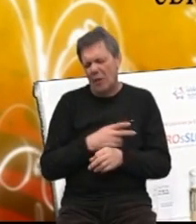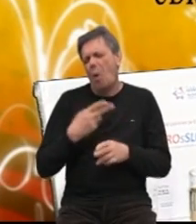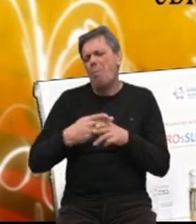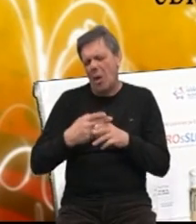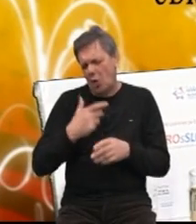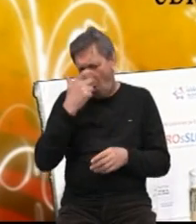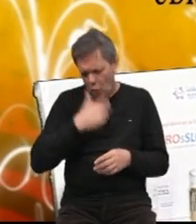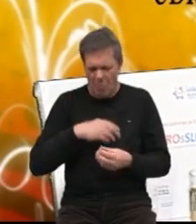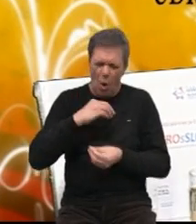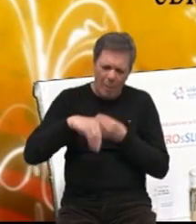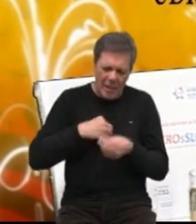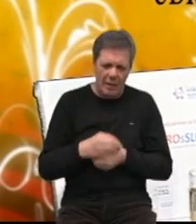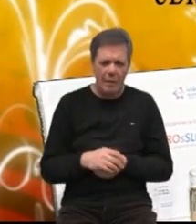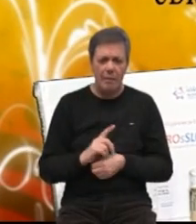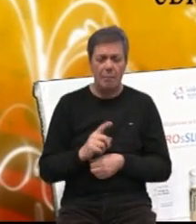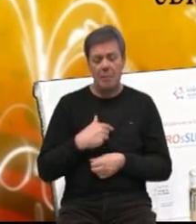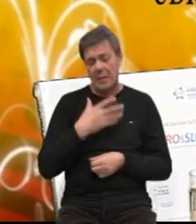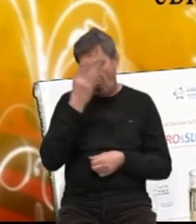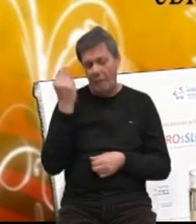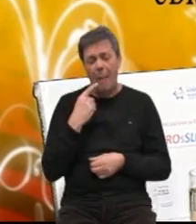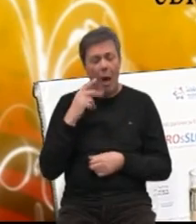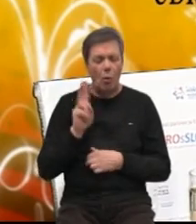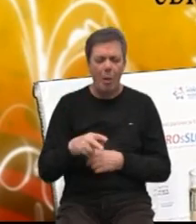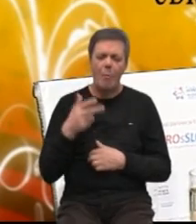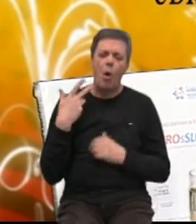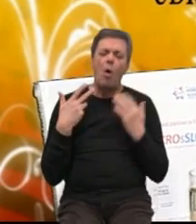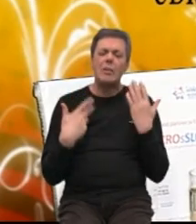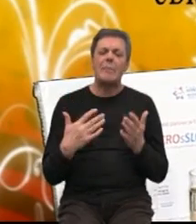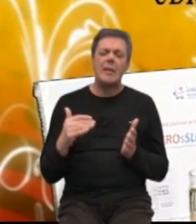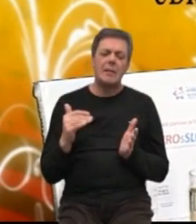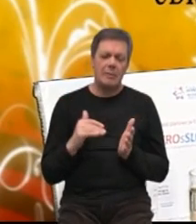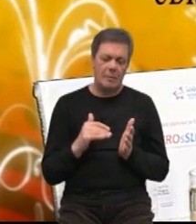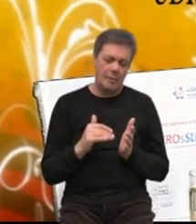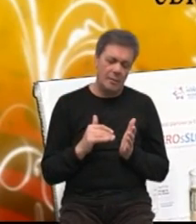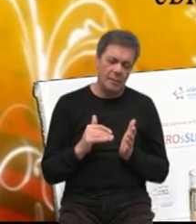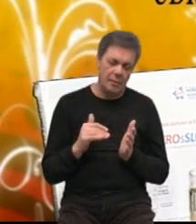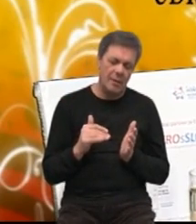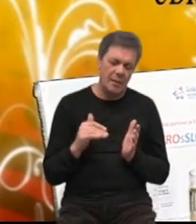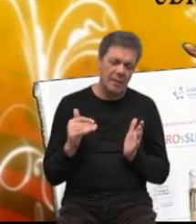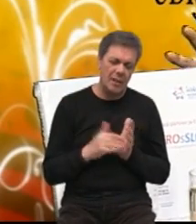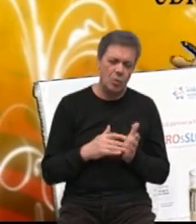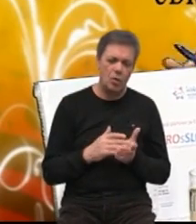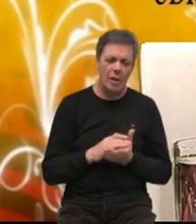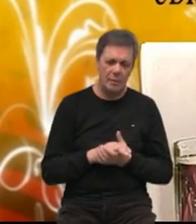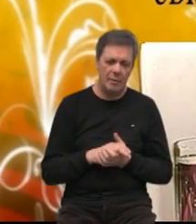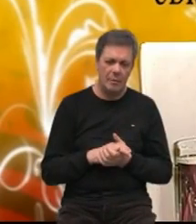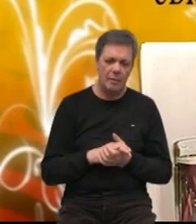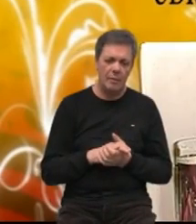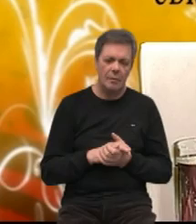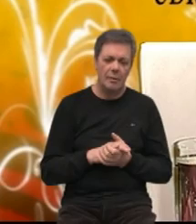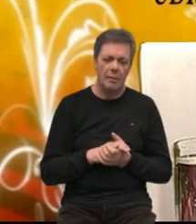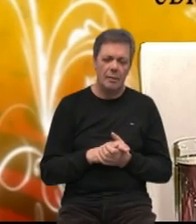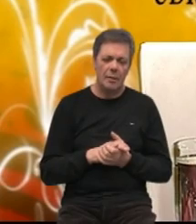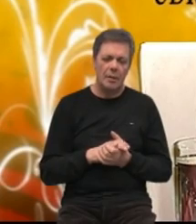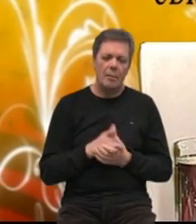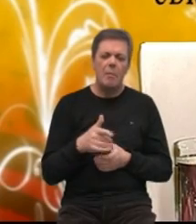osobi, obitelji. Jer mi zaboravljamo, ako imamo 80.000, to je tako neka. Moram ispraviti odmah, mi